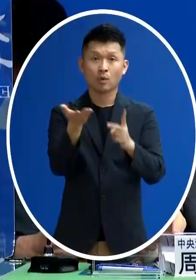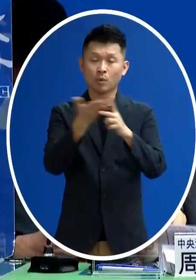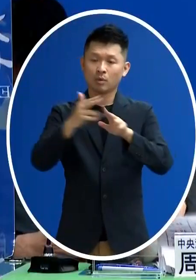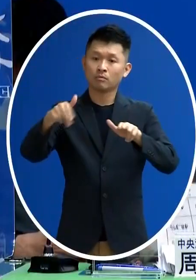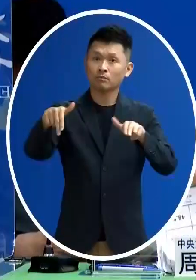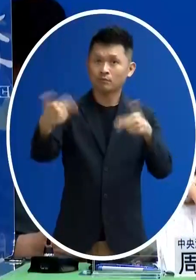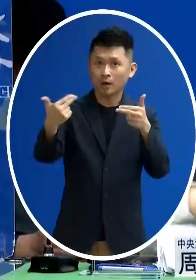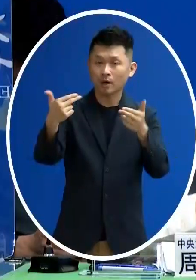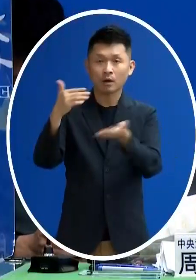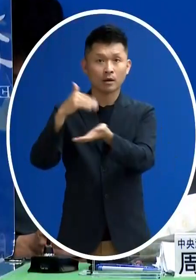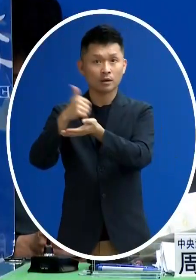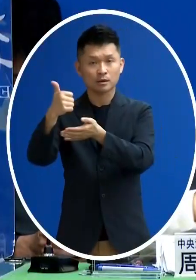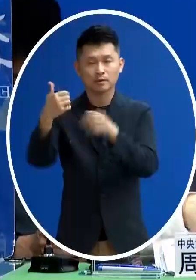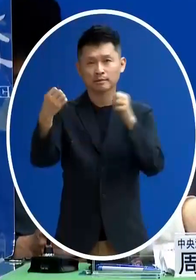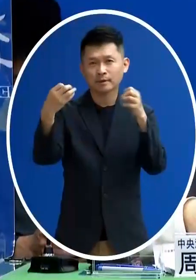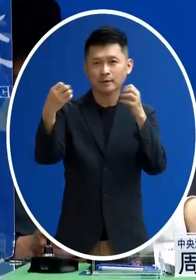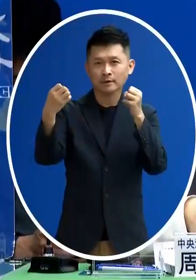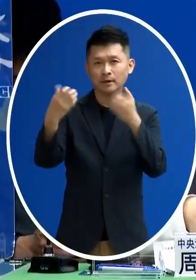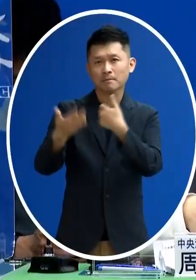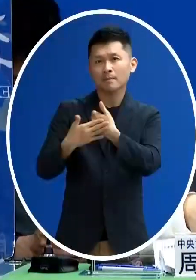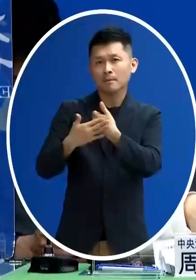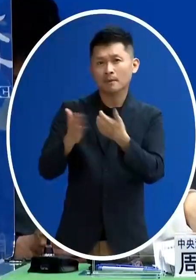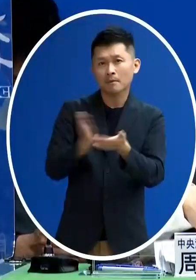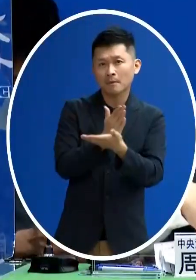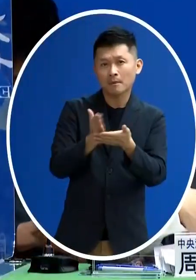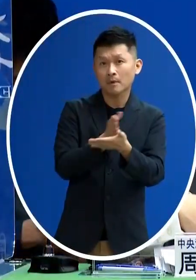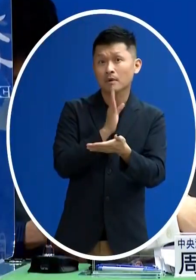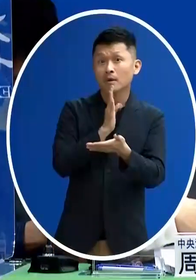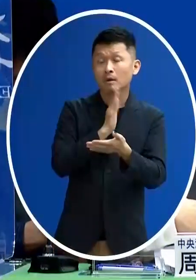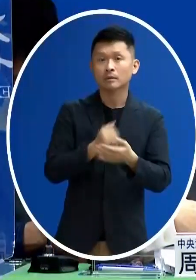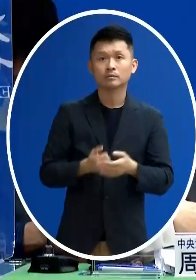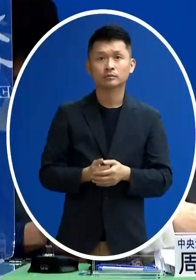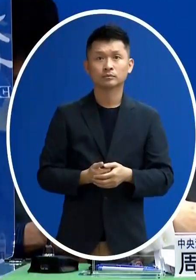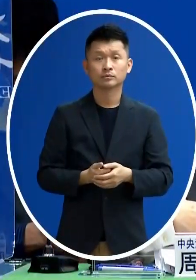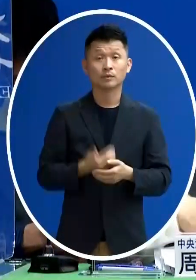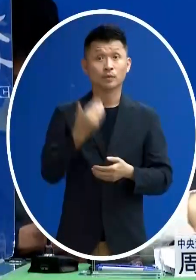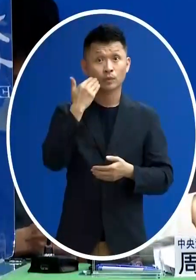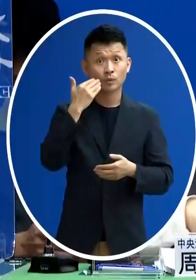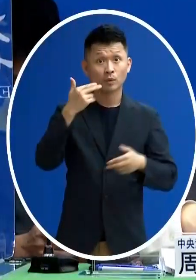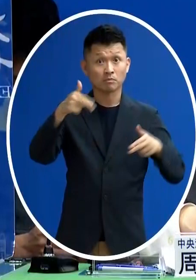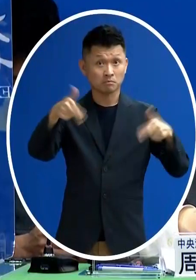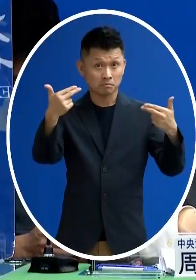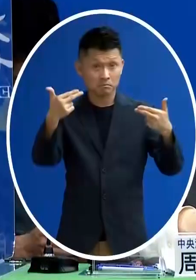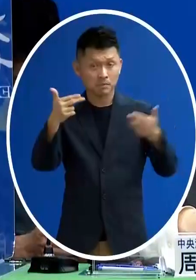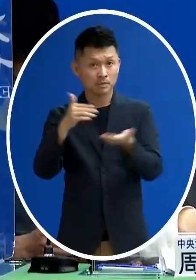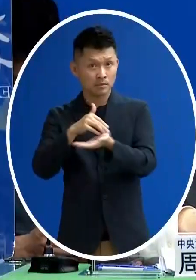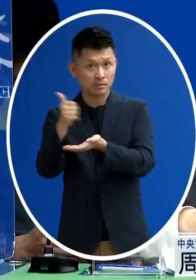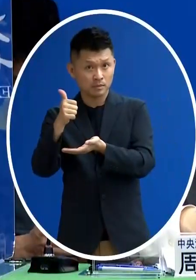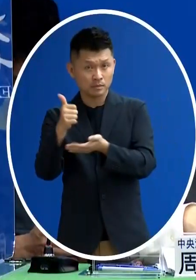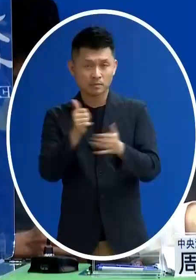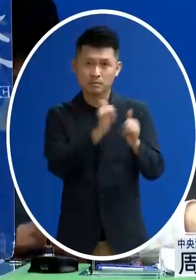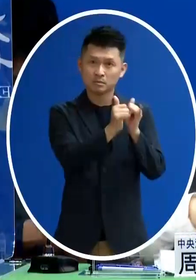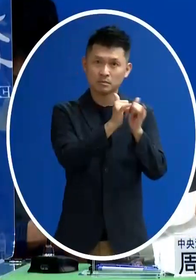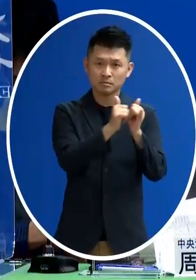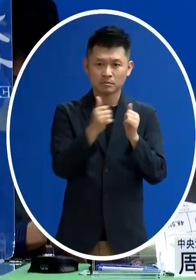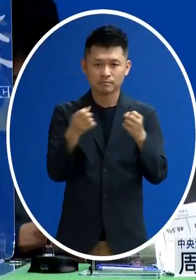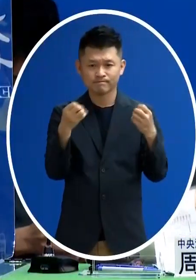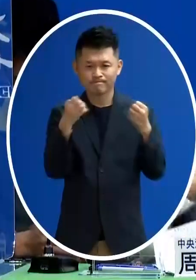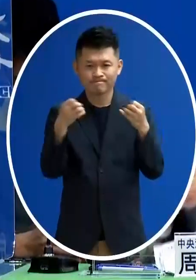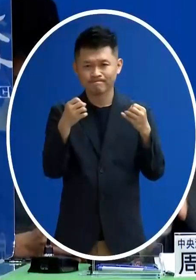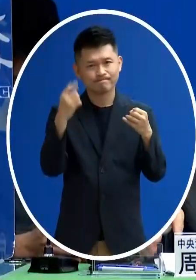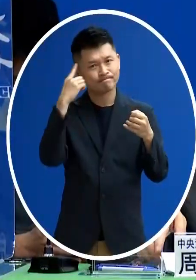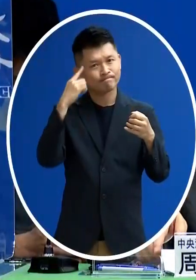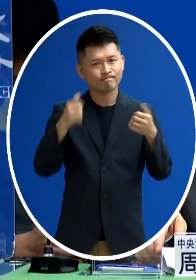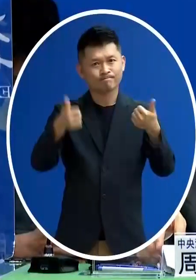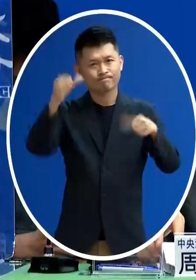式跟医师来请医师确认，所以如果在医师跟这个民众之间没有达成共识的